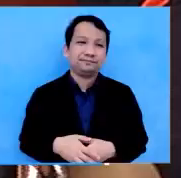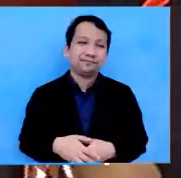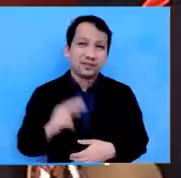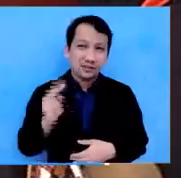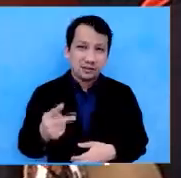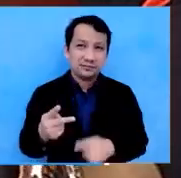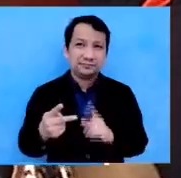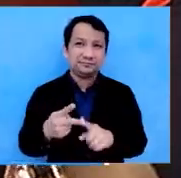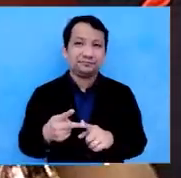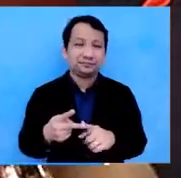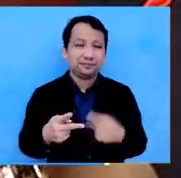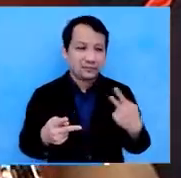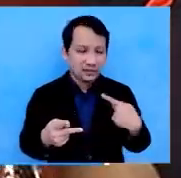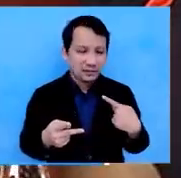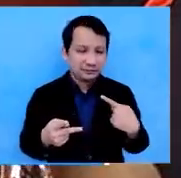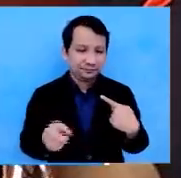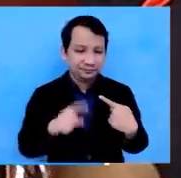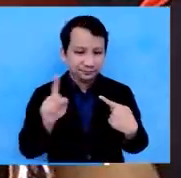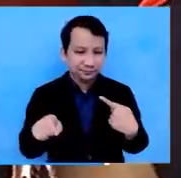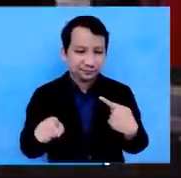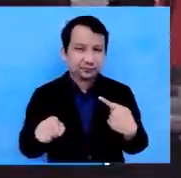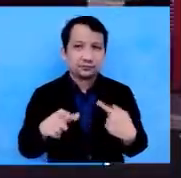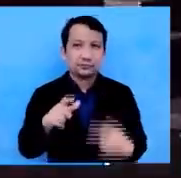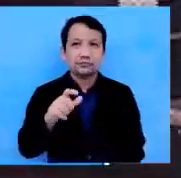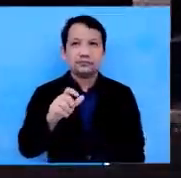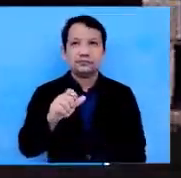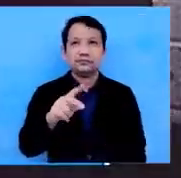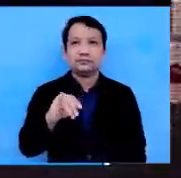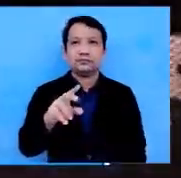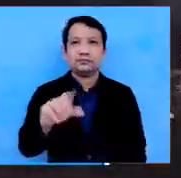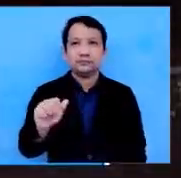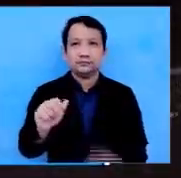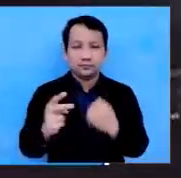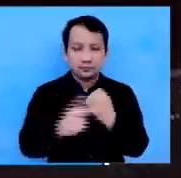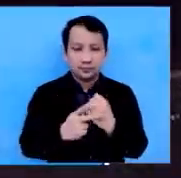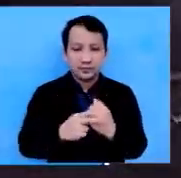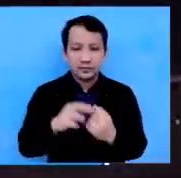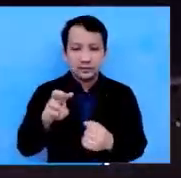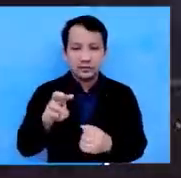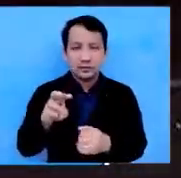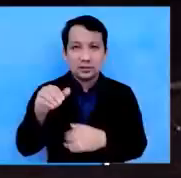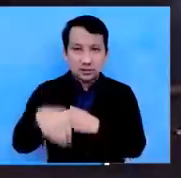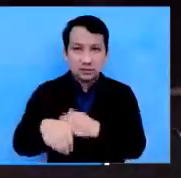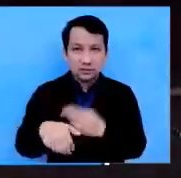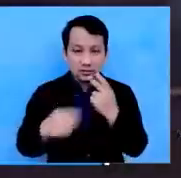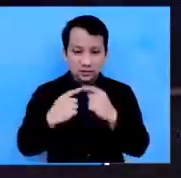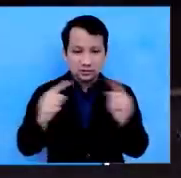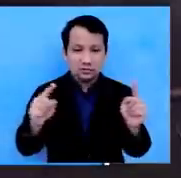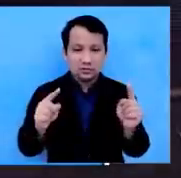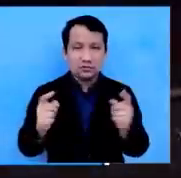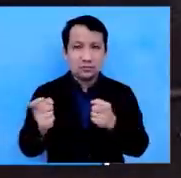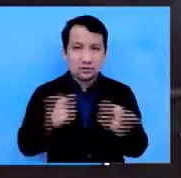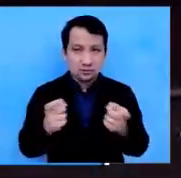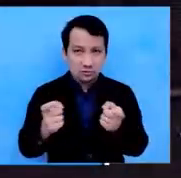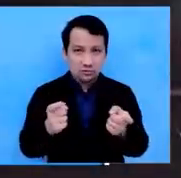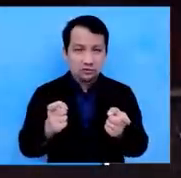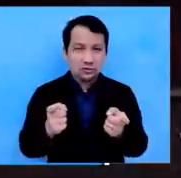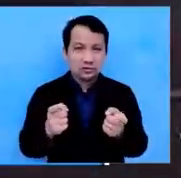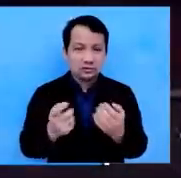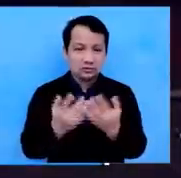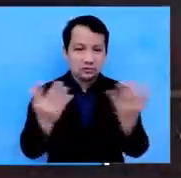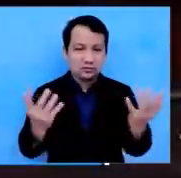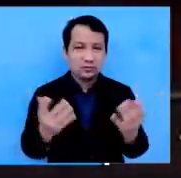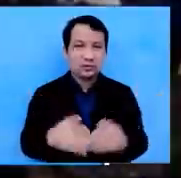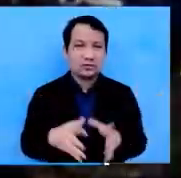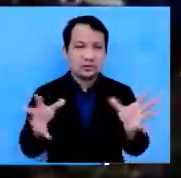Pangalawa, meron tayong amonya sa loob ng storage. Mag-aalas 6 ng gabi nang ideklarang under control ang sunog. Tinatayang